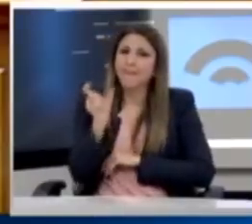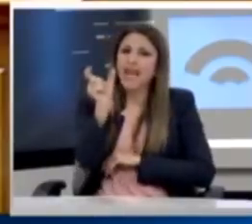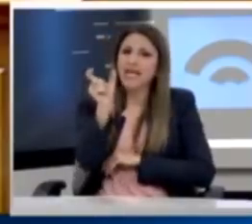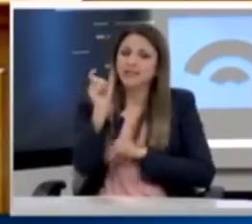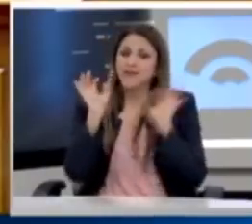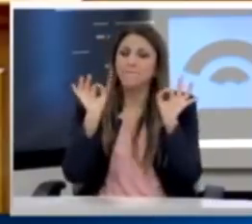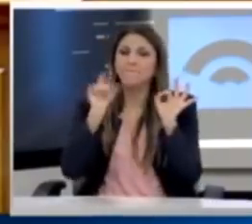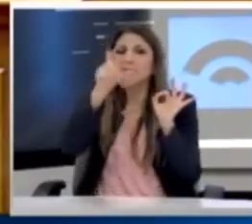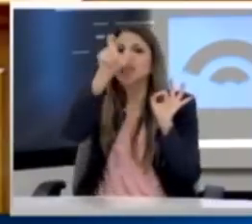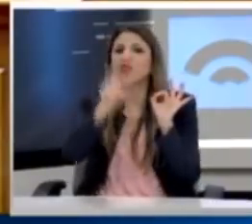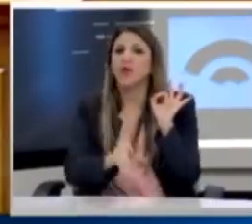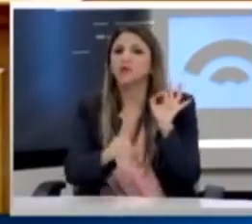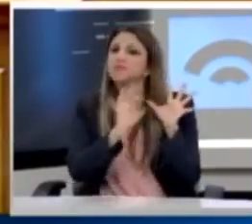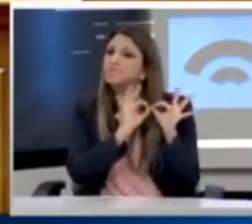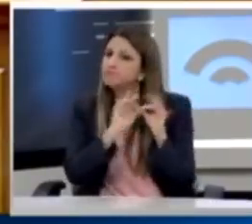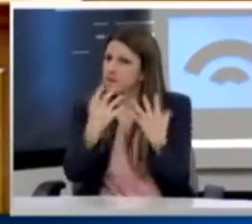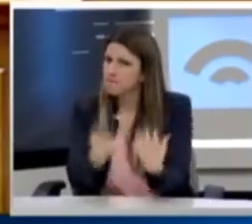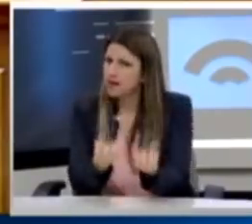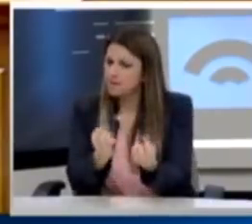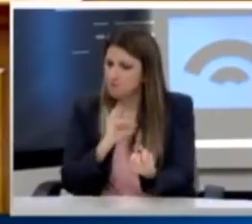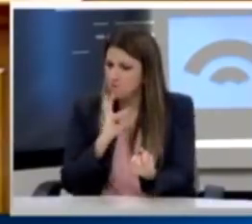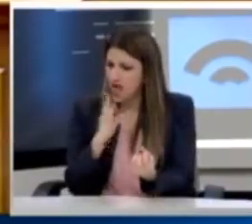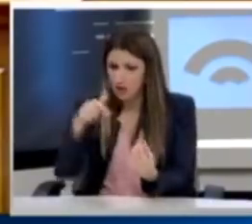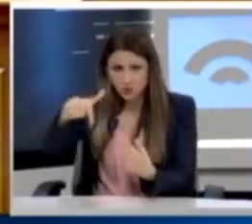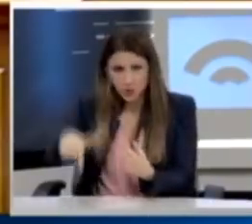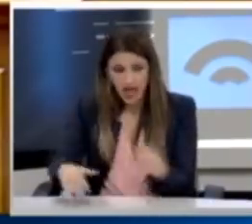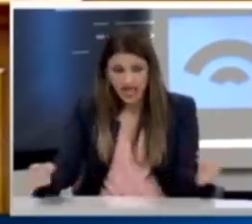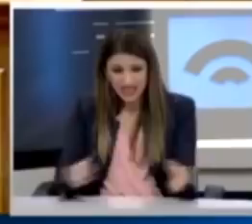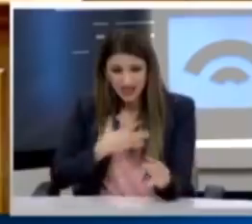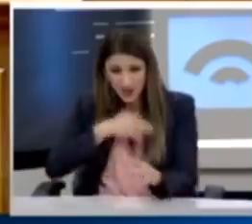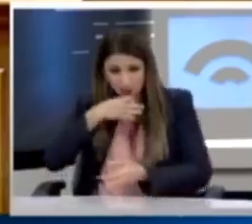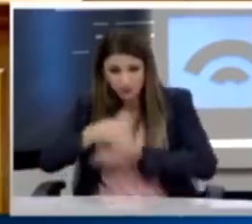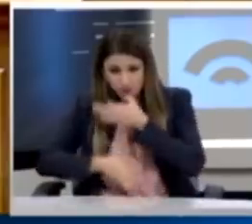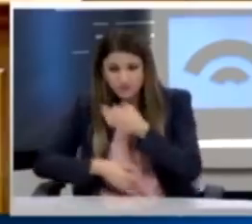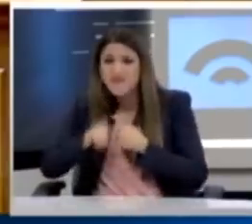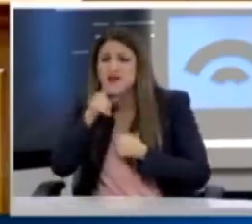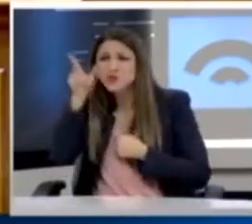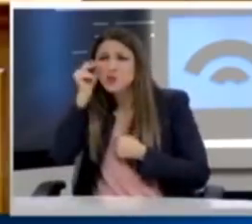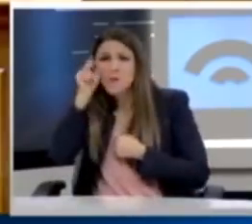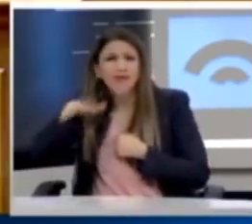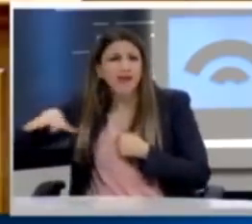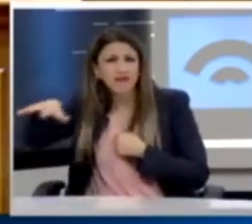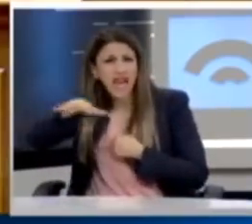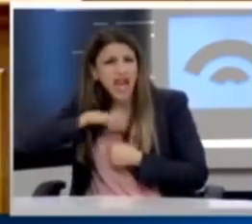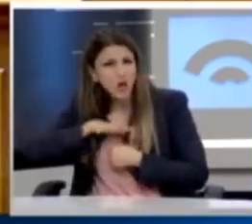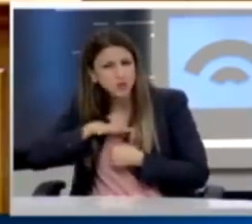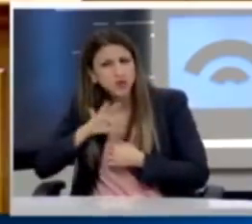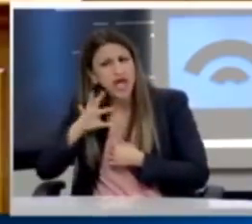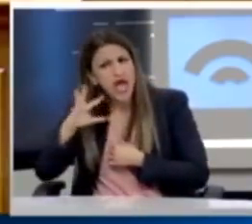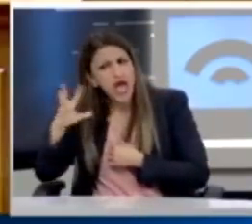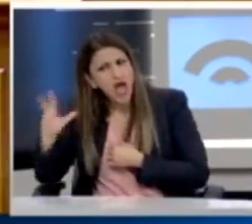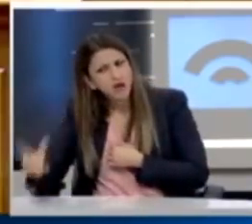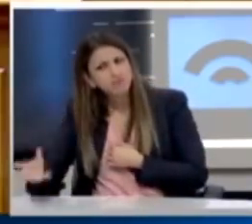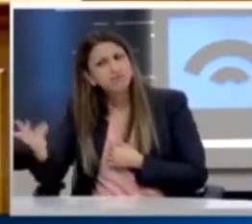Μακεδόνας συνεχίζει να υπάρχει για τον προσδιορισμό των κατοίκων της συγκεκριμένης χώρας, έστω και με το μανδύα